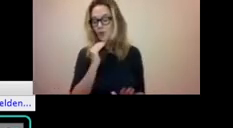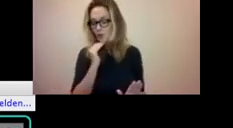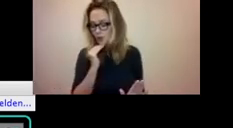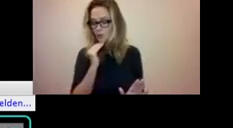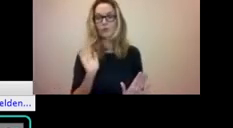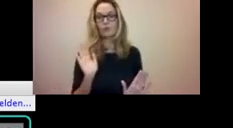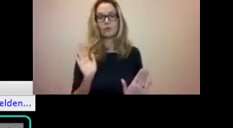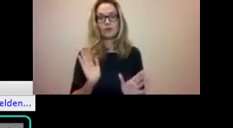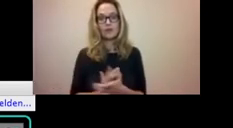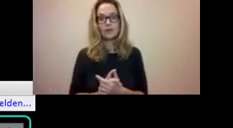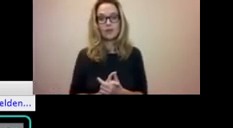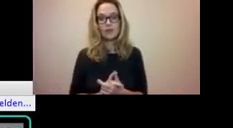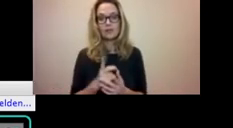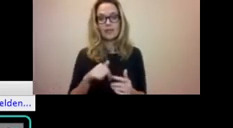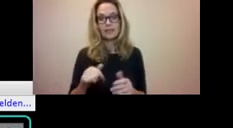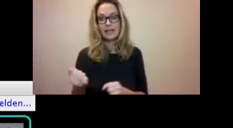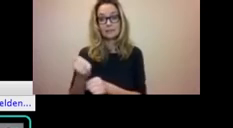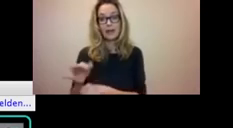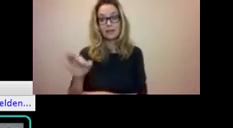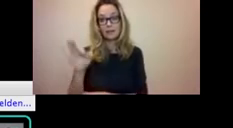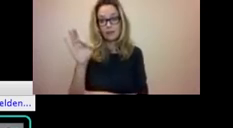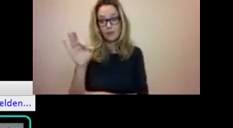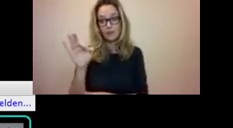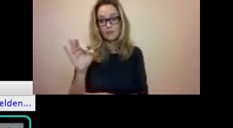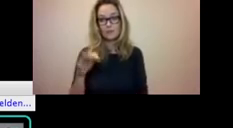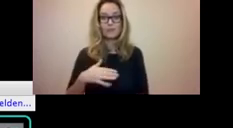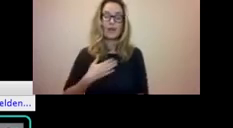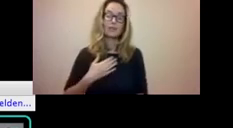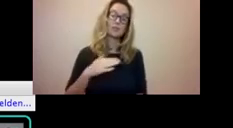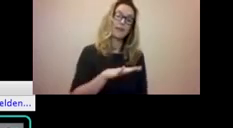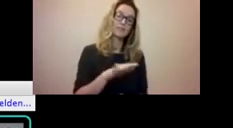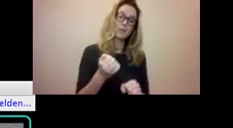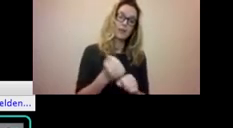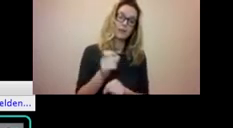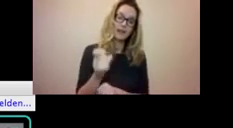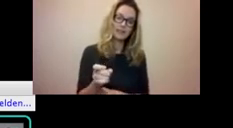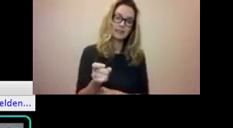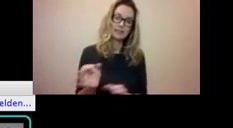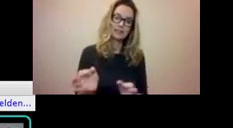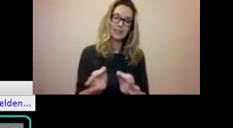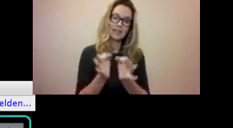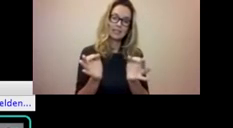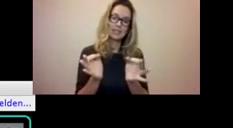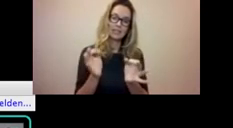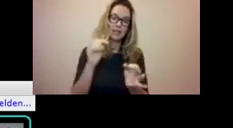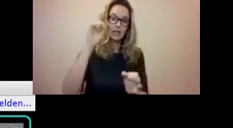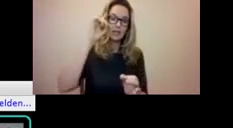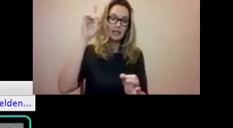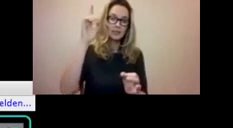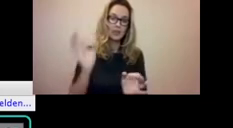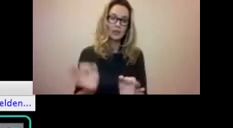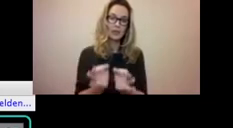Daarnaast nog een baan gevonden als maatschappelijk werkster in de geestelijke gezondheidszorg voor dove